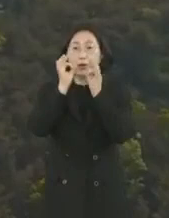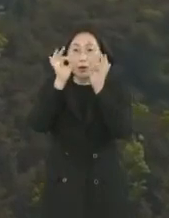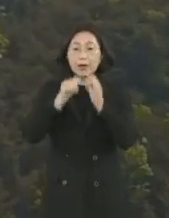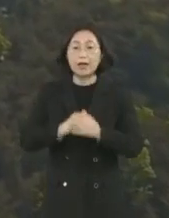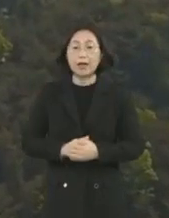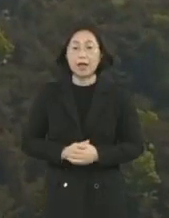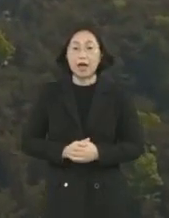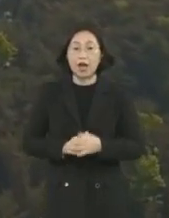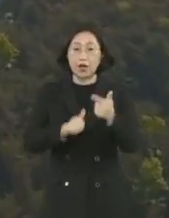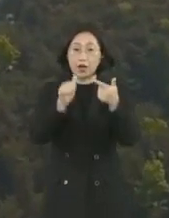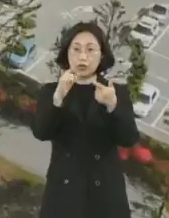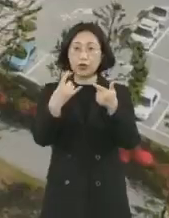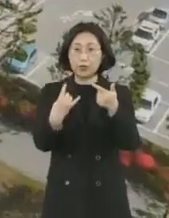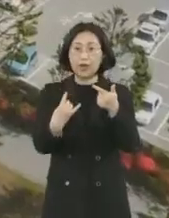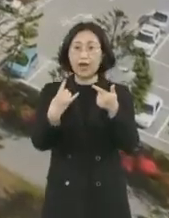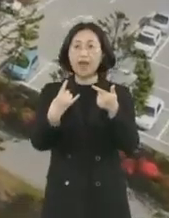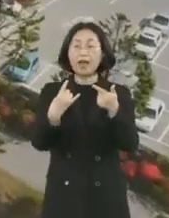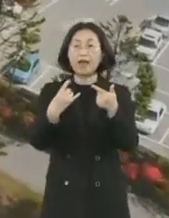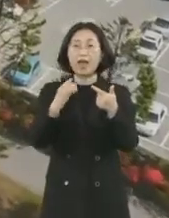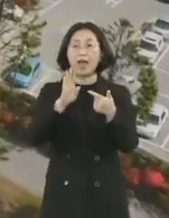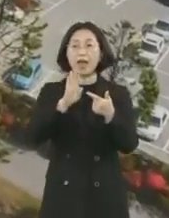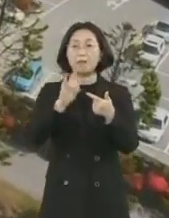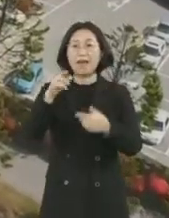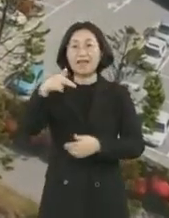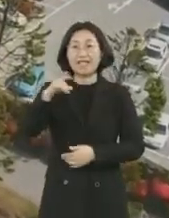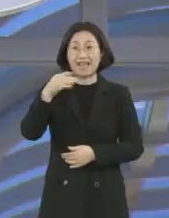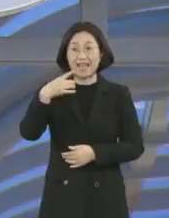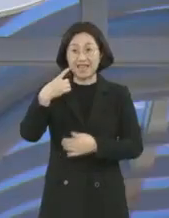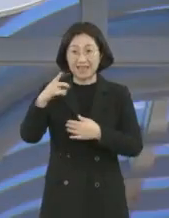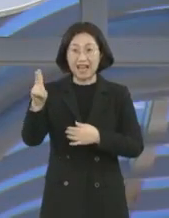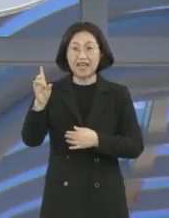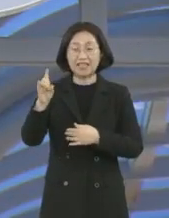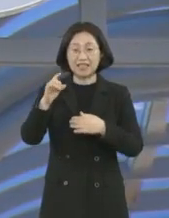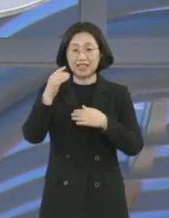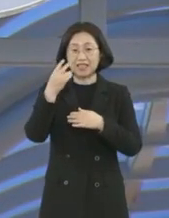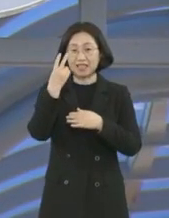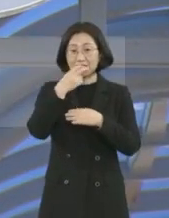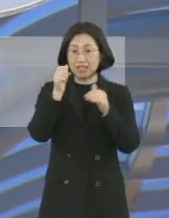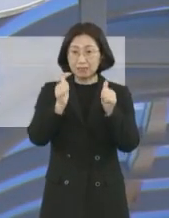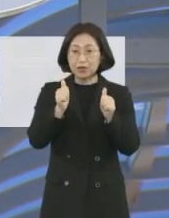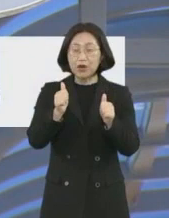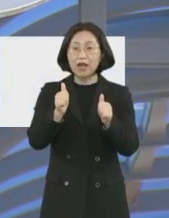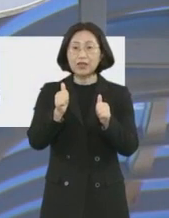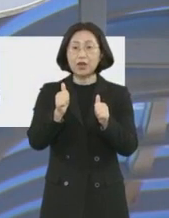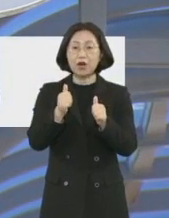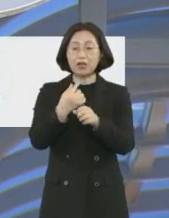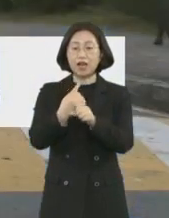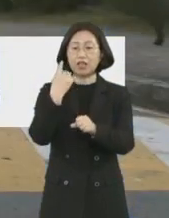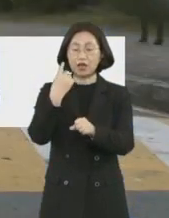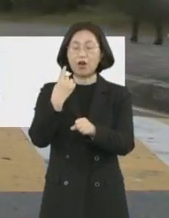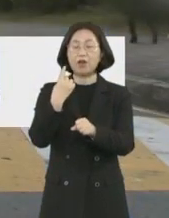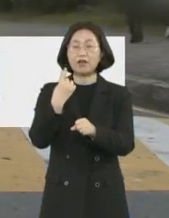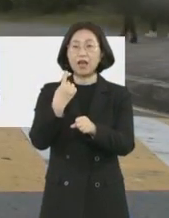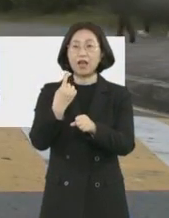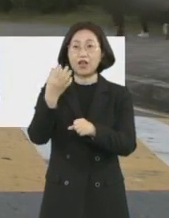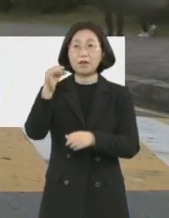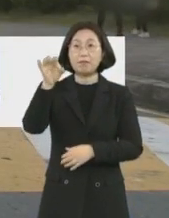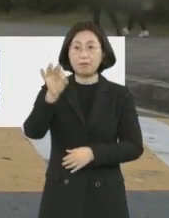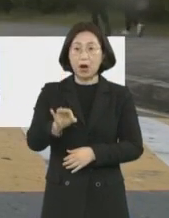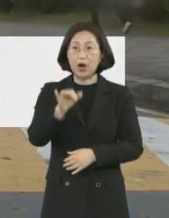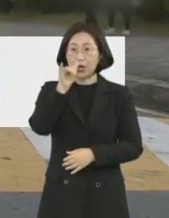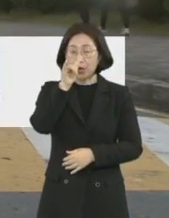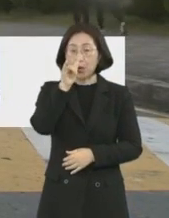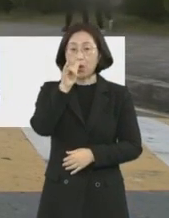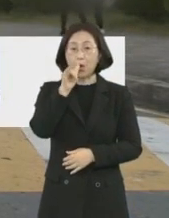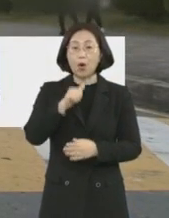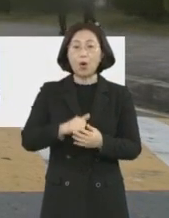들어 6차례의 등록금 심의위원회를 개최한 끝에 지난해보다 0.08% 인하를 결정했습니다. 대전대의 경우도 10년